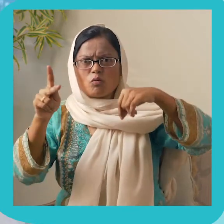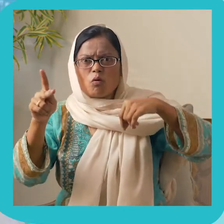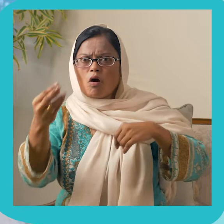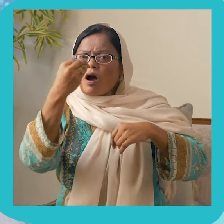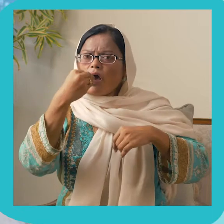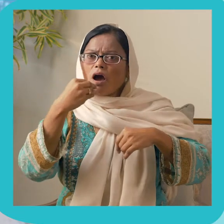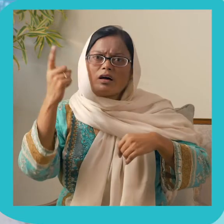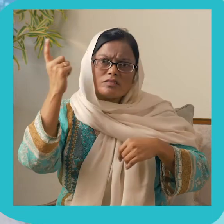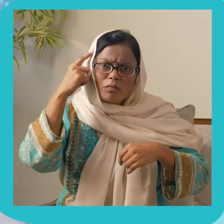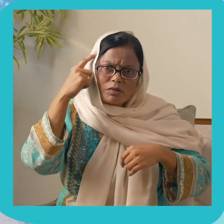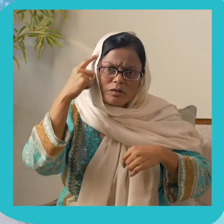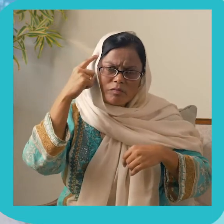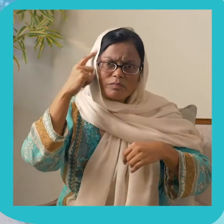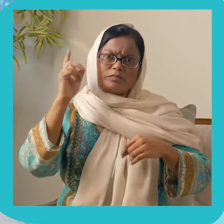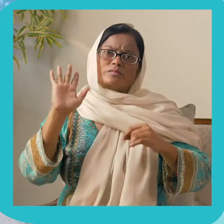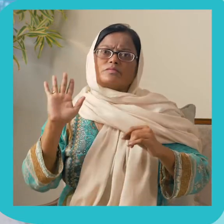था।